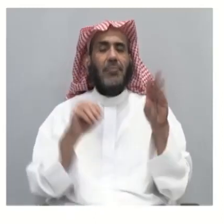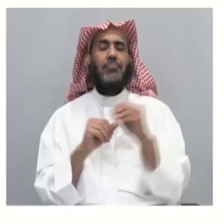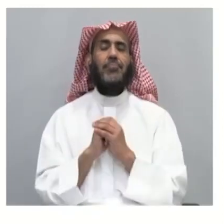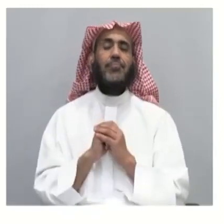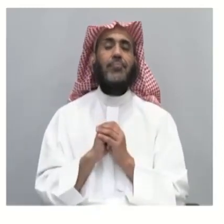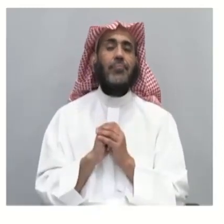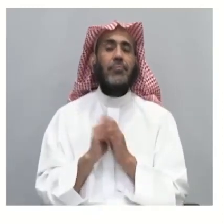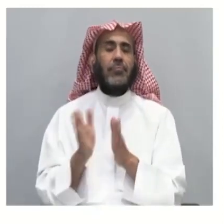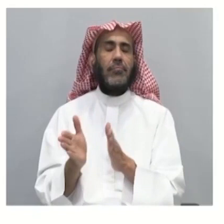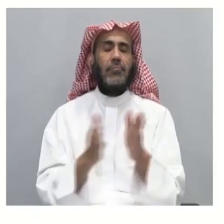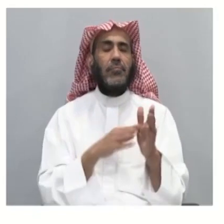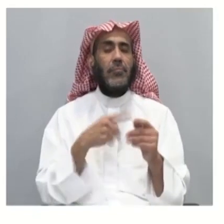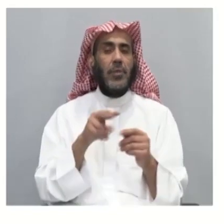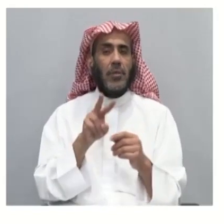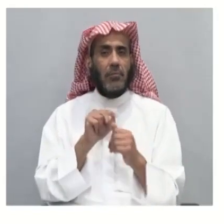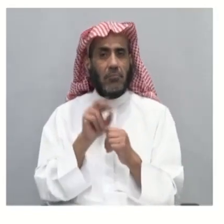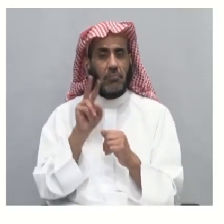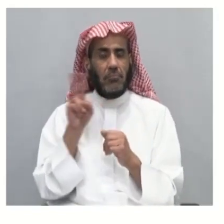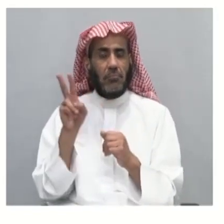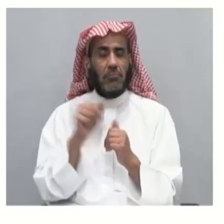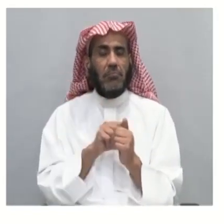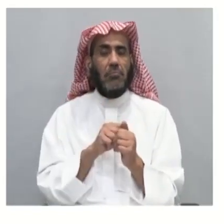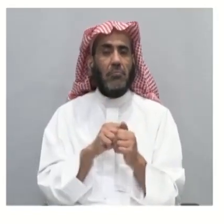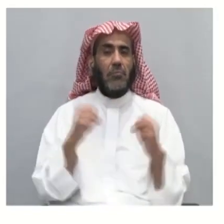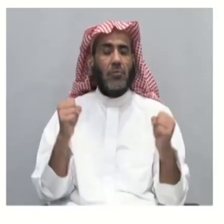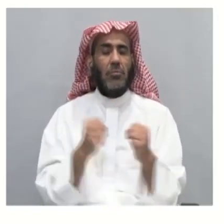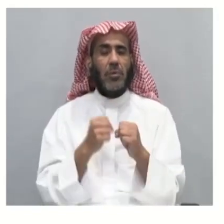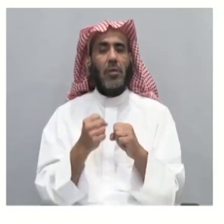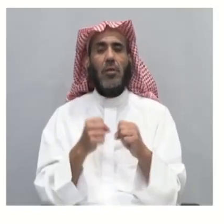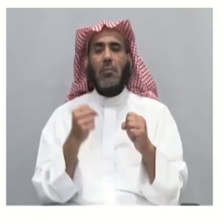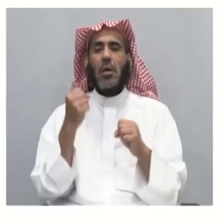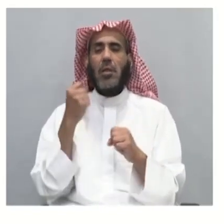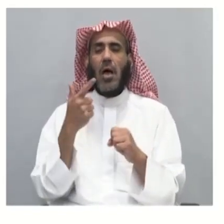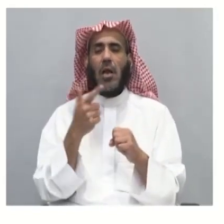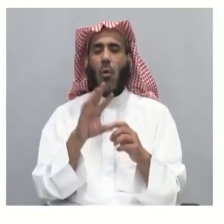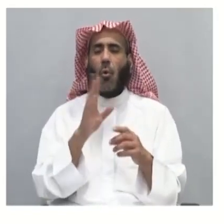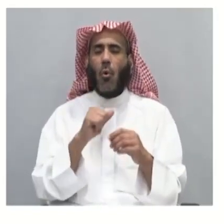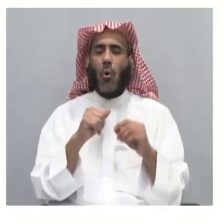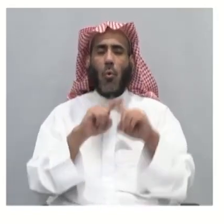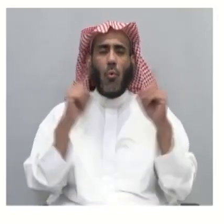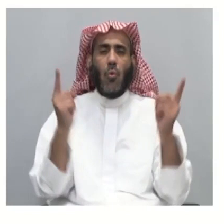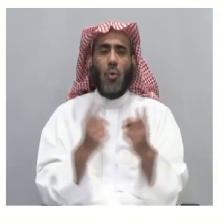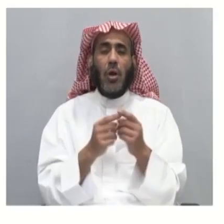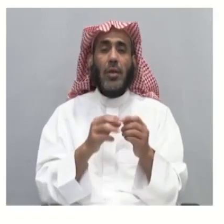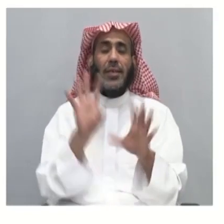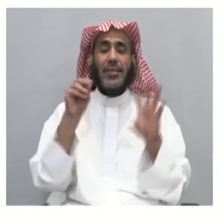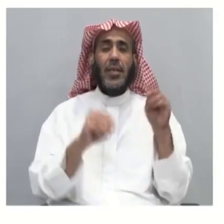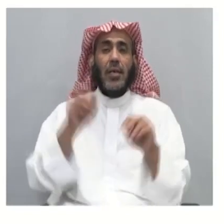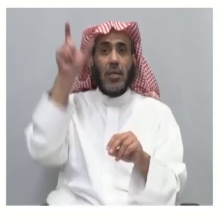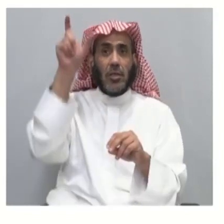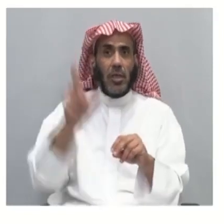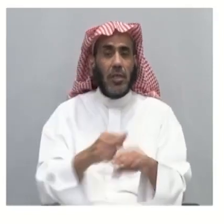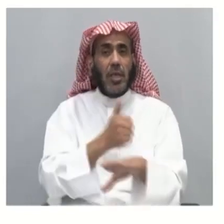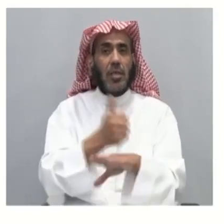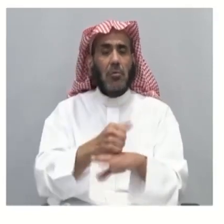القصه بعد ذلك ترى عندنا هنا في التمرين الثاني يقول لكل ق قصه شخصيه رئيسه قد يكون معها